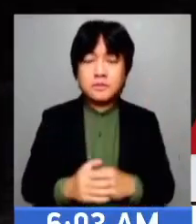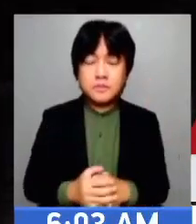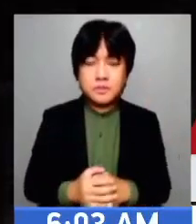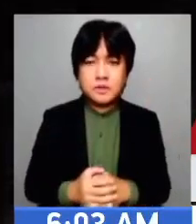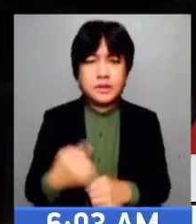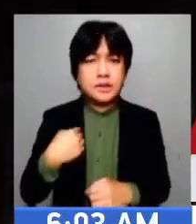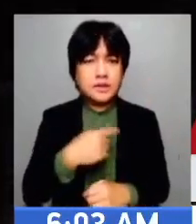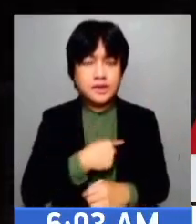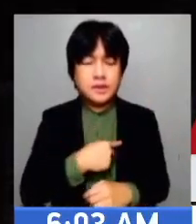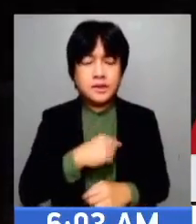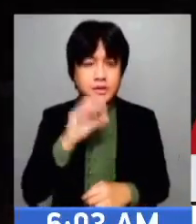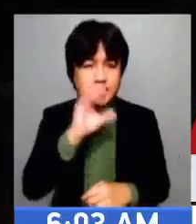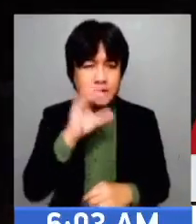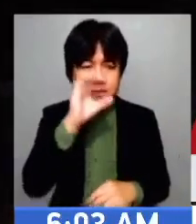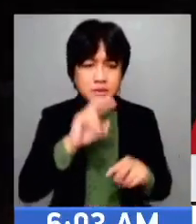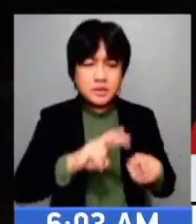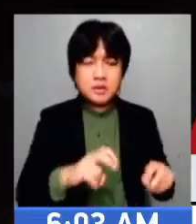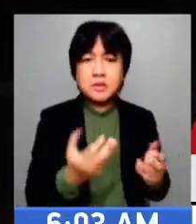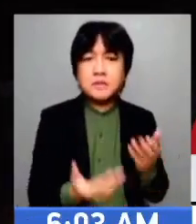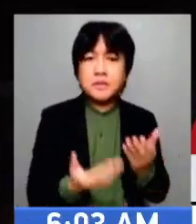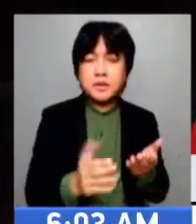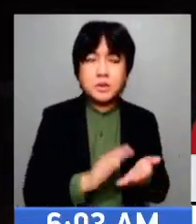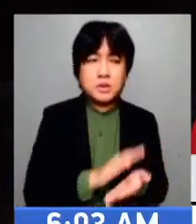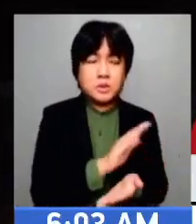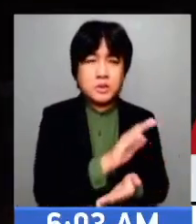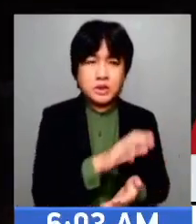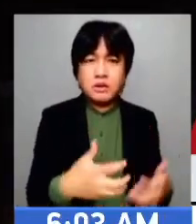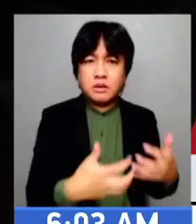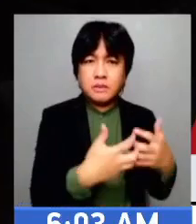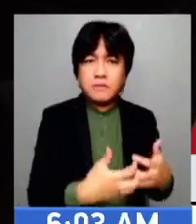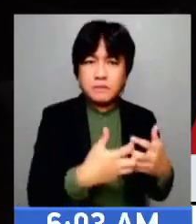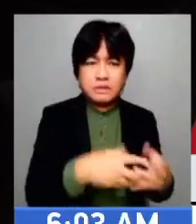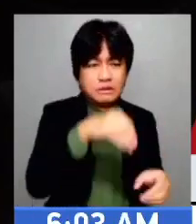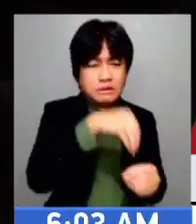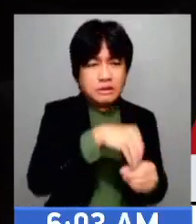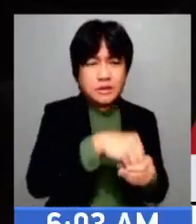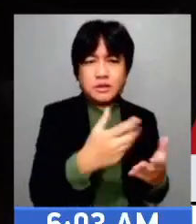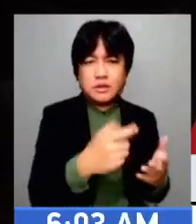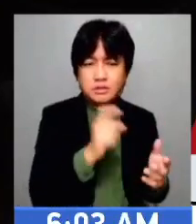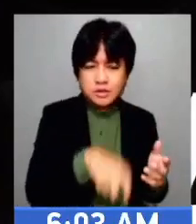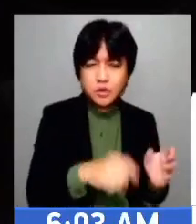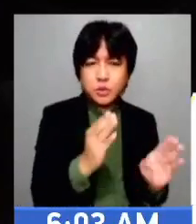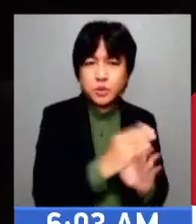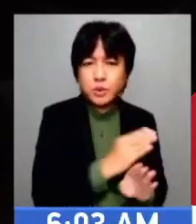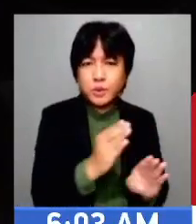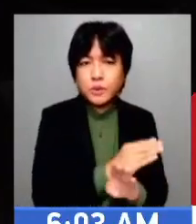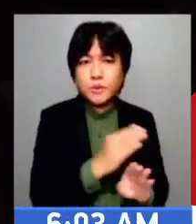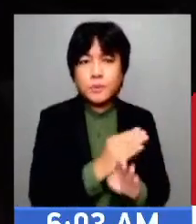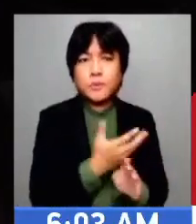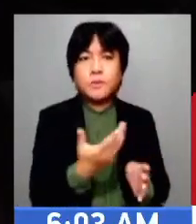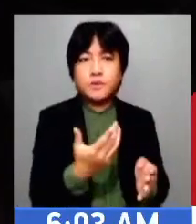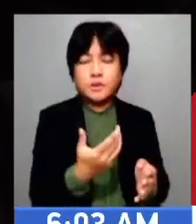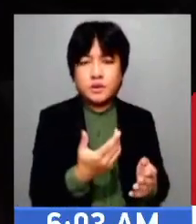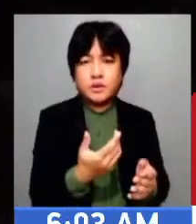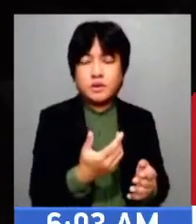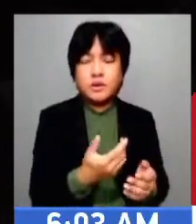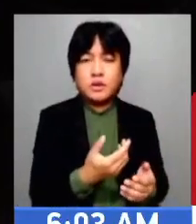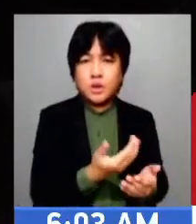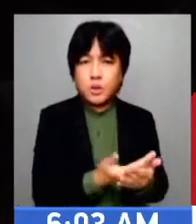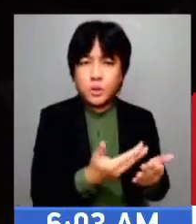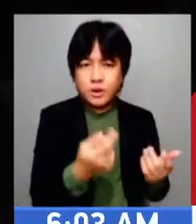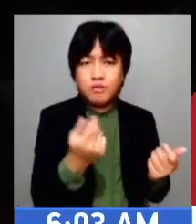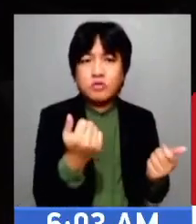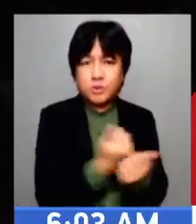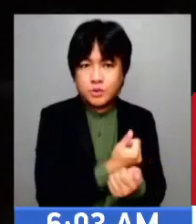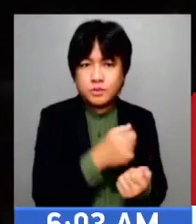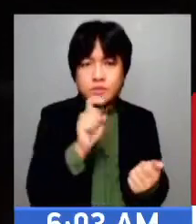ng kanilang mga filters, ammonia filters, and like dun sa piping nila, yung pag-replace nila ng mga bolts.